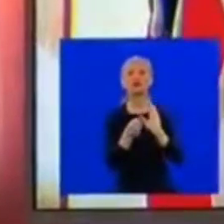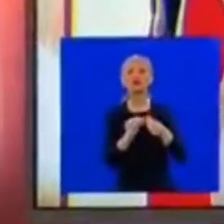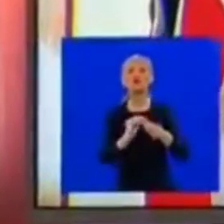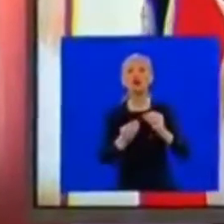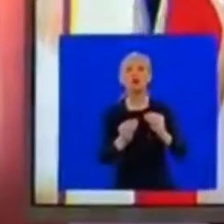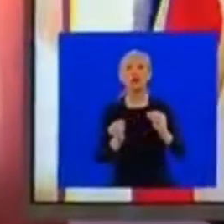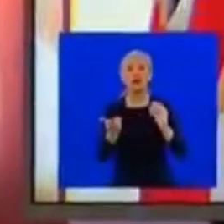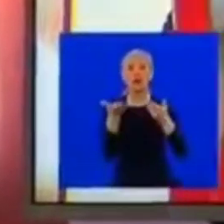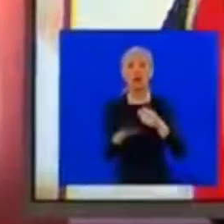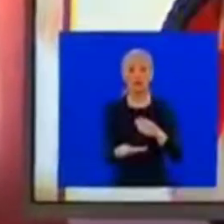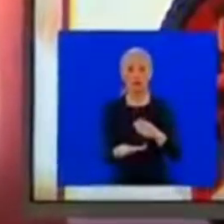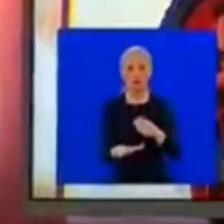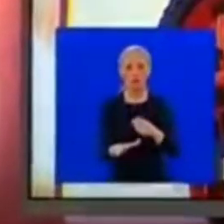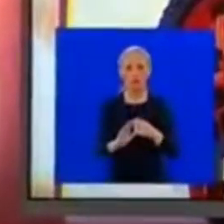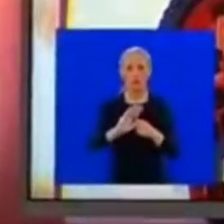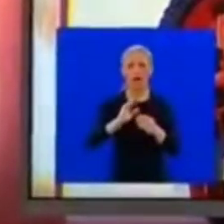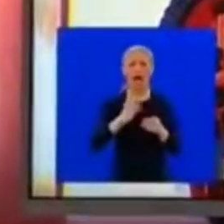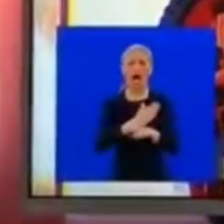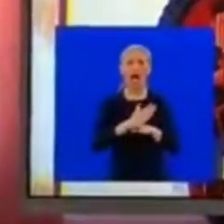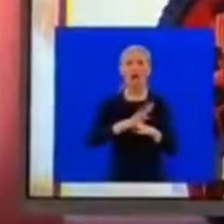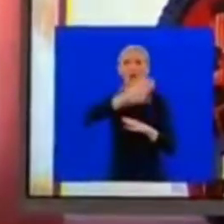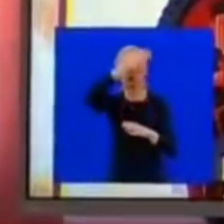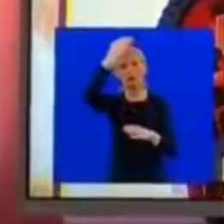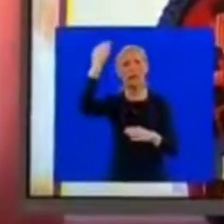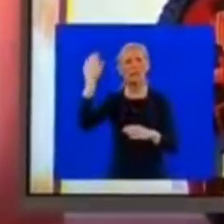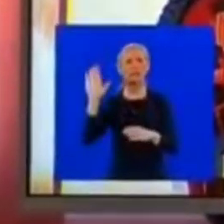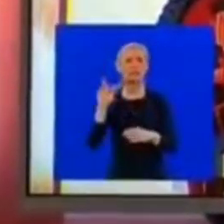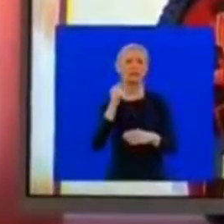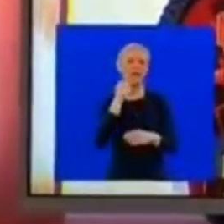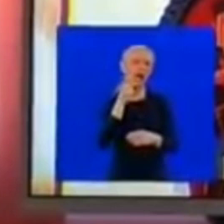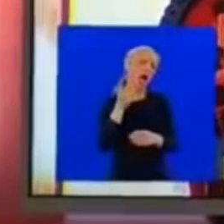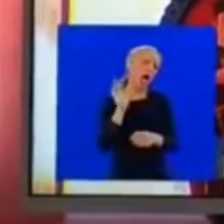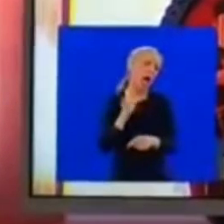nebeski batali ga kroz neko vrijeme.